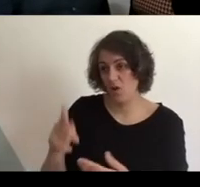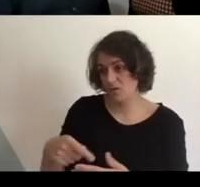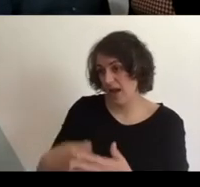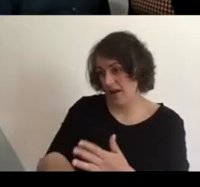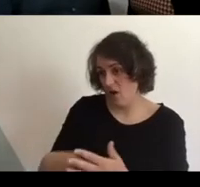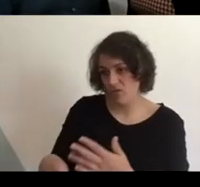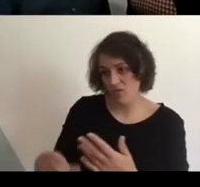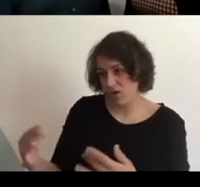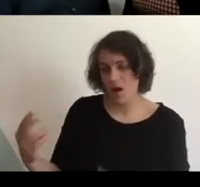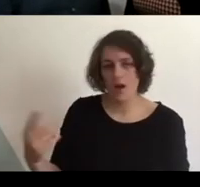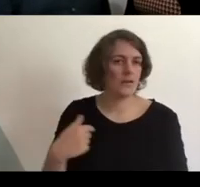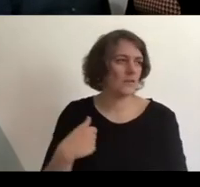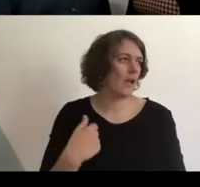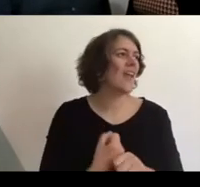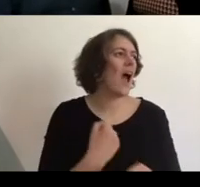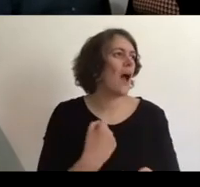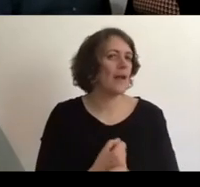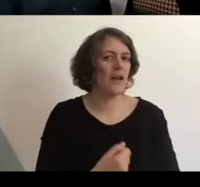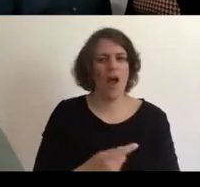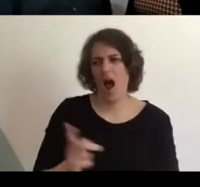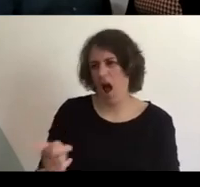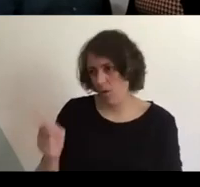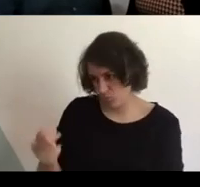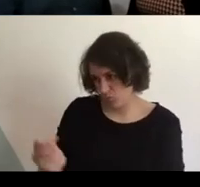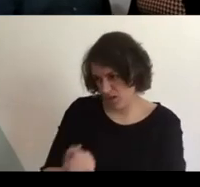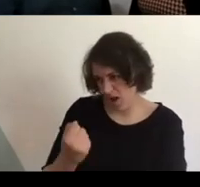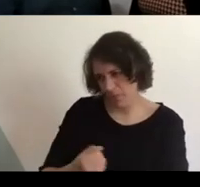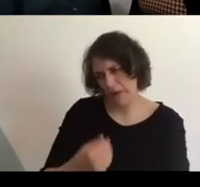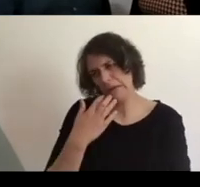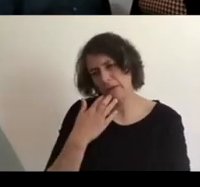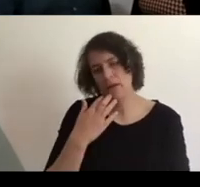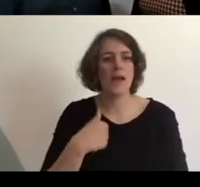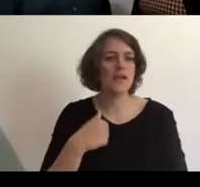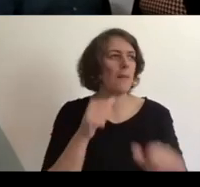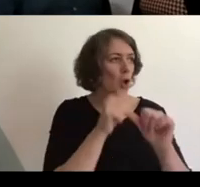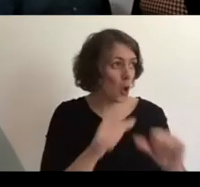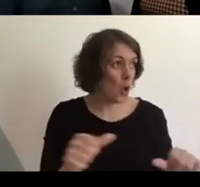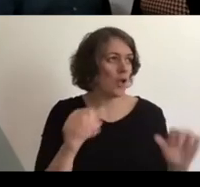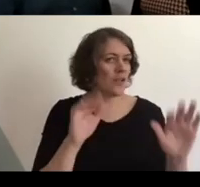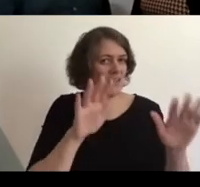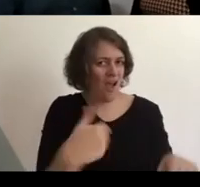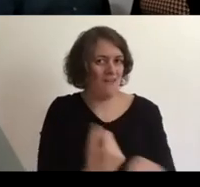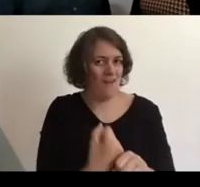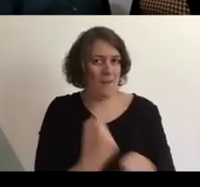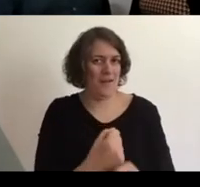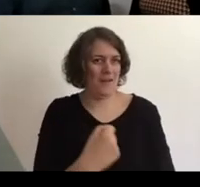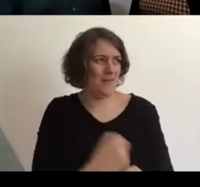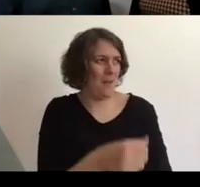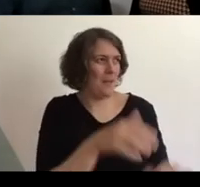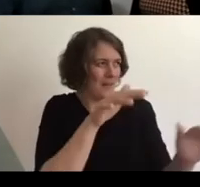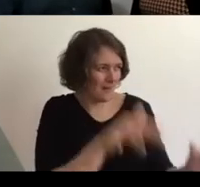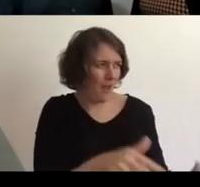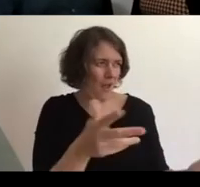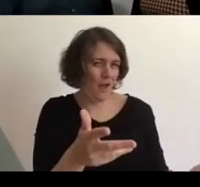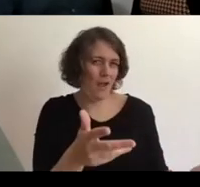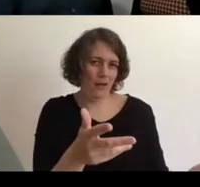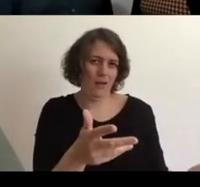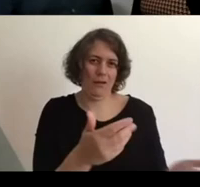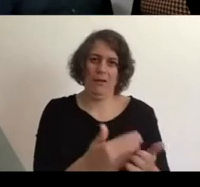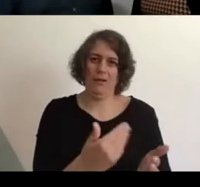ich muss nicht arbeiten. Ich habe das Glück, dass ich arbeiten darf und dass ich einen Job habe. Und ich glaube, das ist einfach nochmal so der Appell, den ich